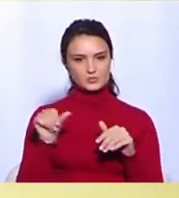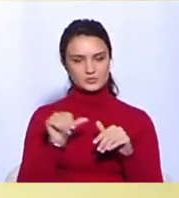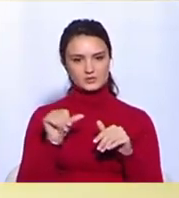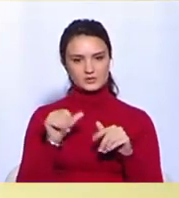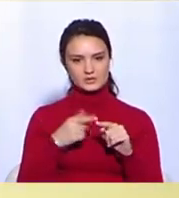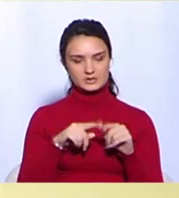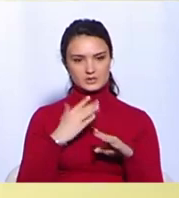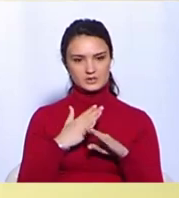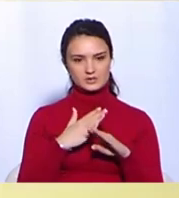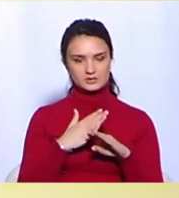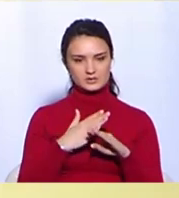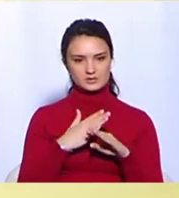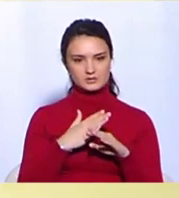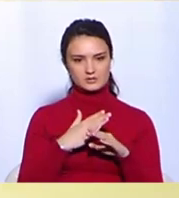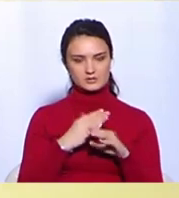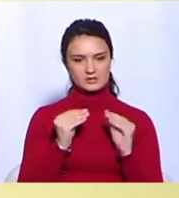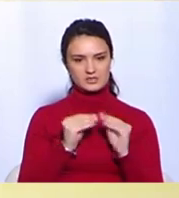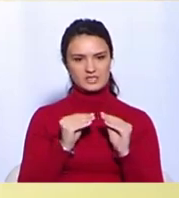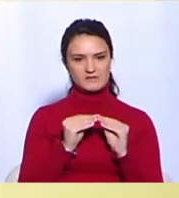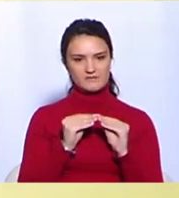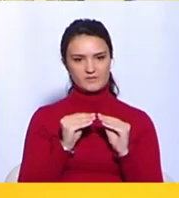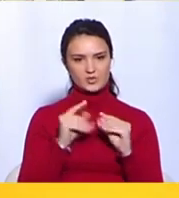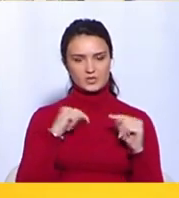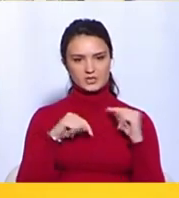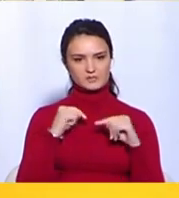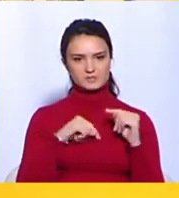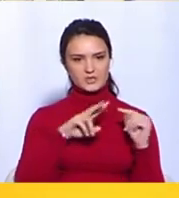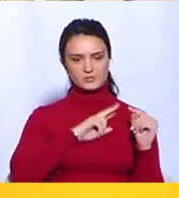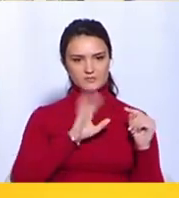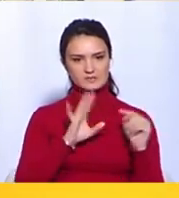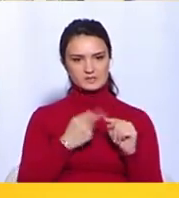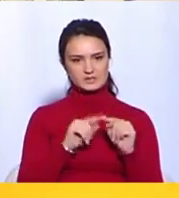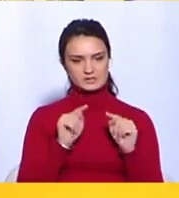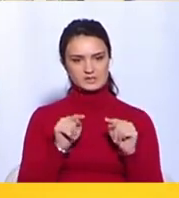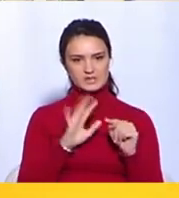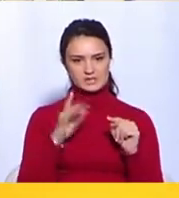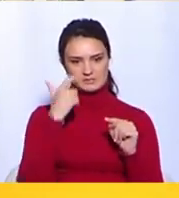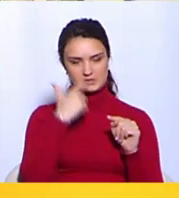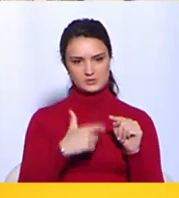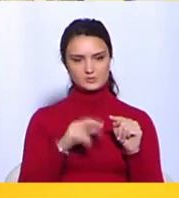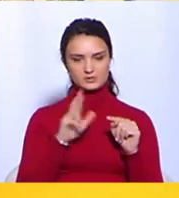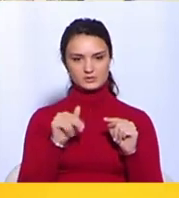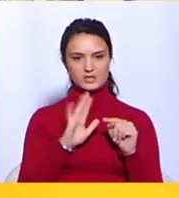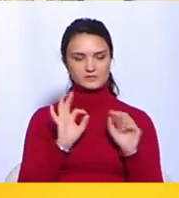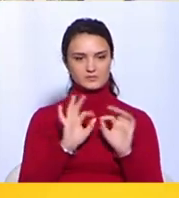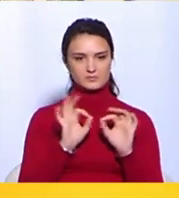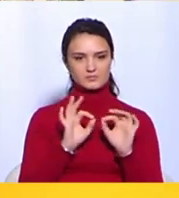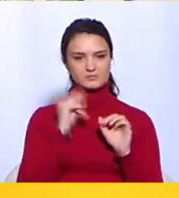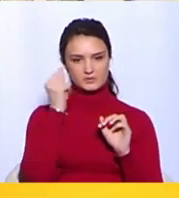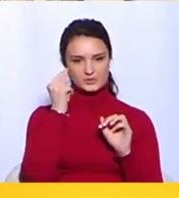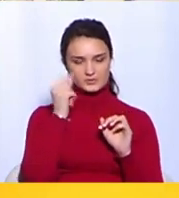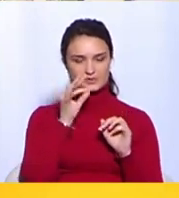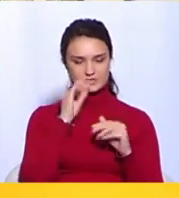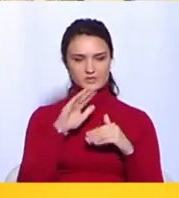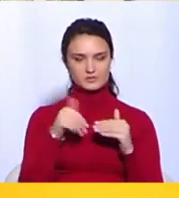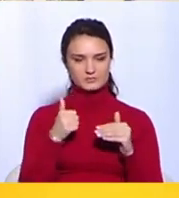ცუდია, ეს არის ერთფეროვნება და ერთგვაროვნება. ორგანიზმს არ უყვარს ეს, არც ფიზიკურად და აღარ ლაპარაკობს ფსიქოლოგიურად და